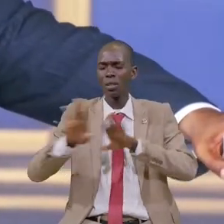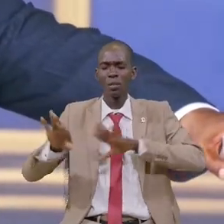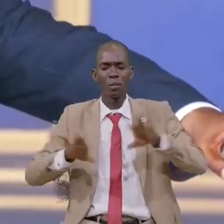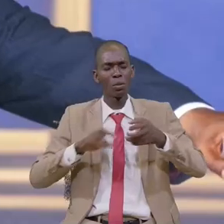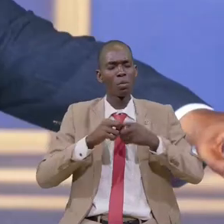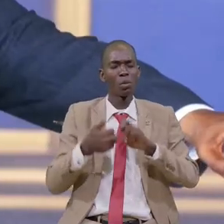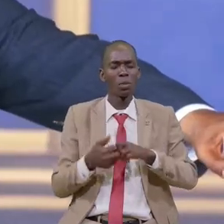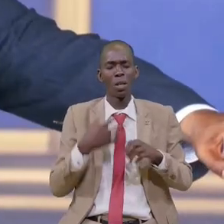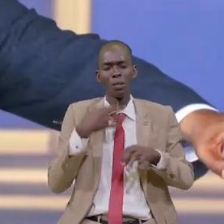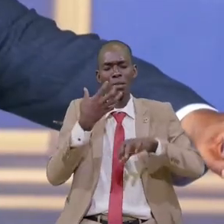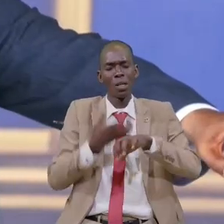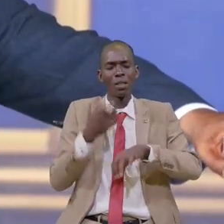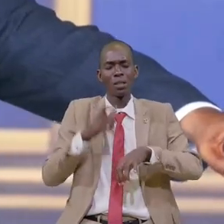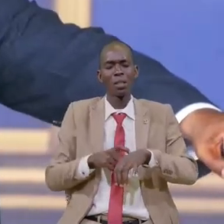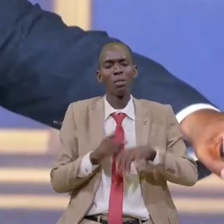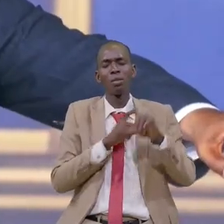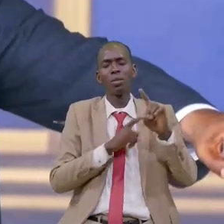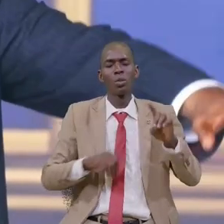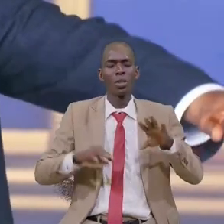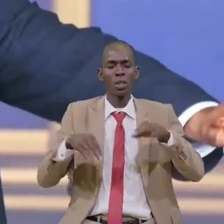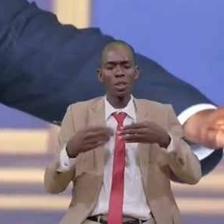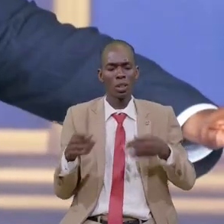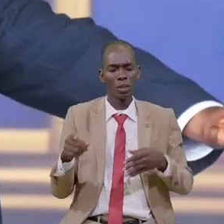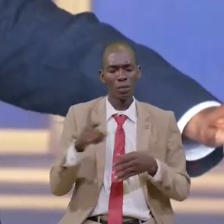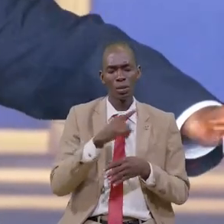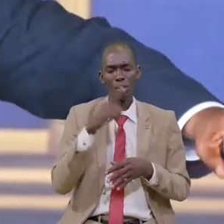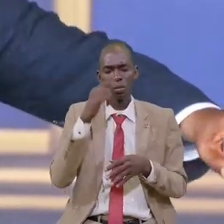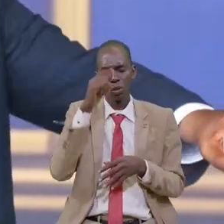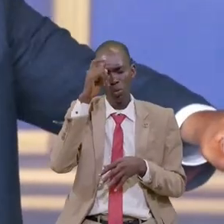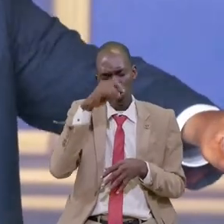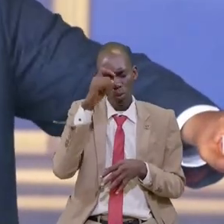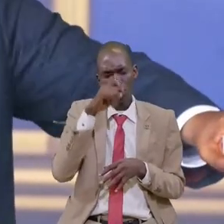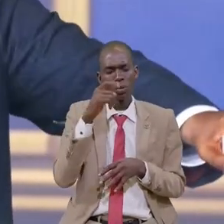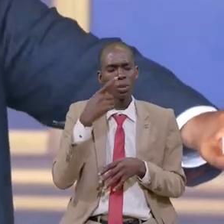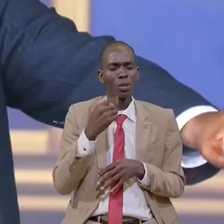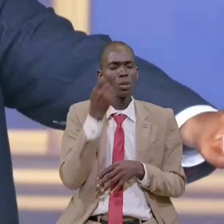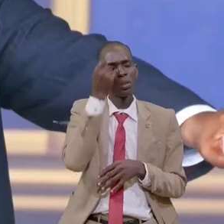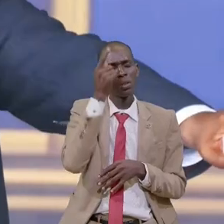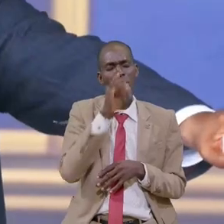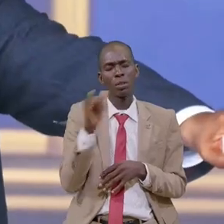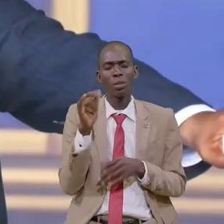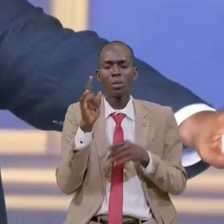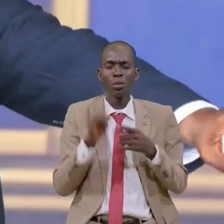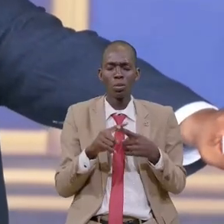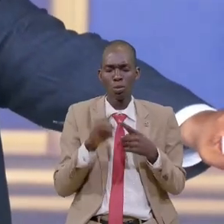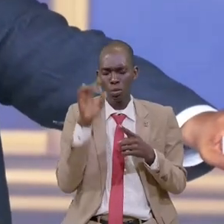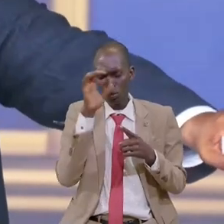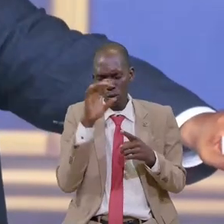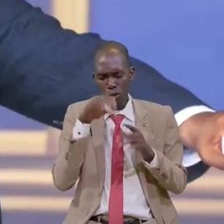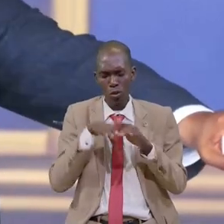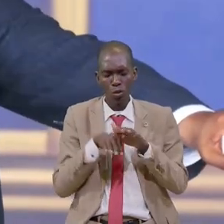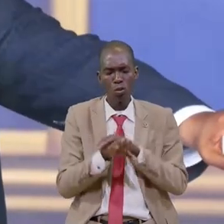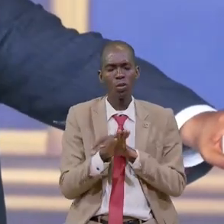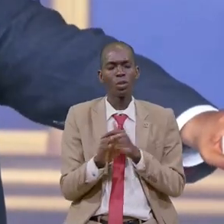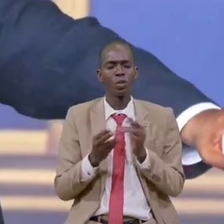sagesse, la perception pour traverser, creuser des tunnels et